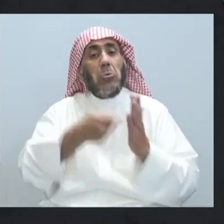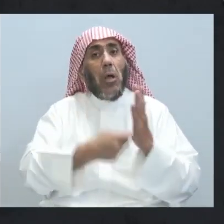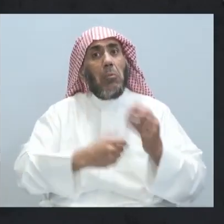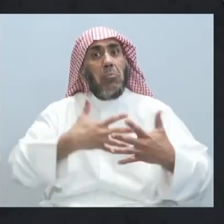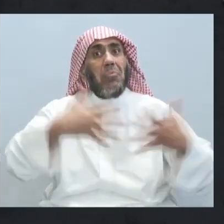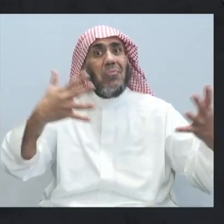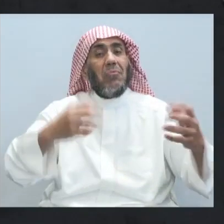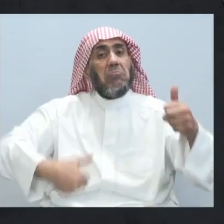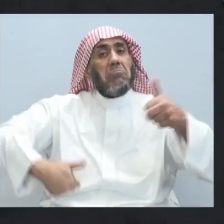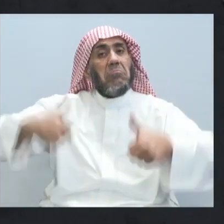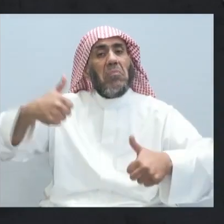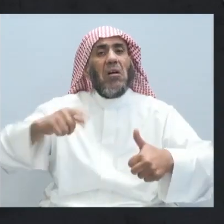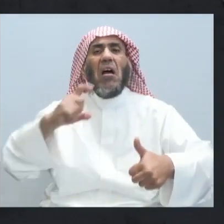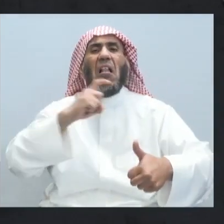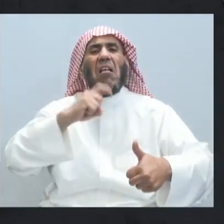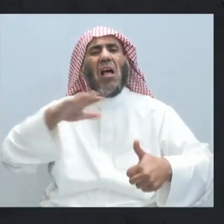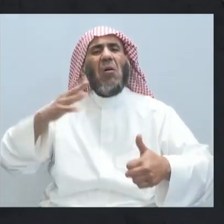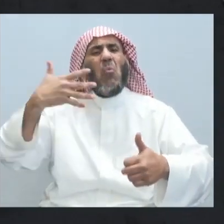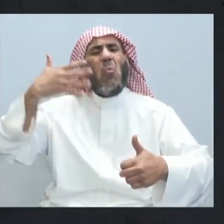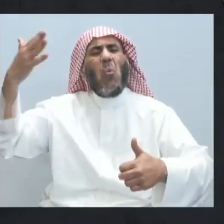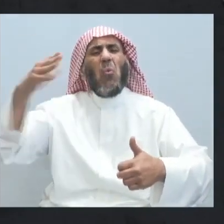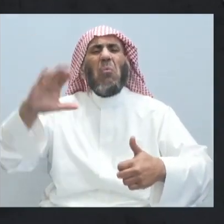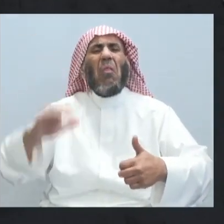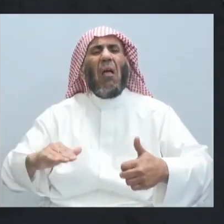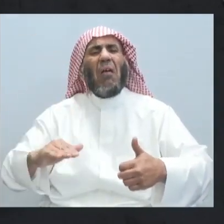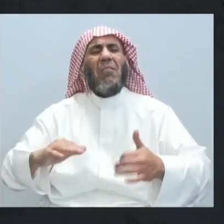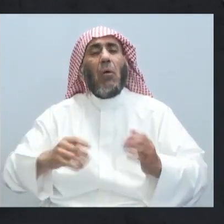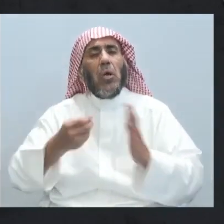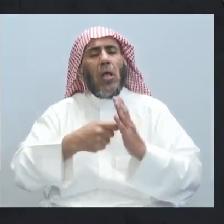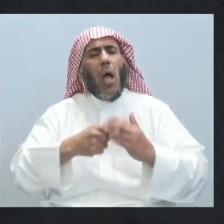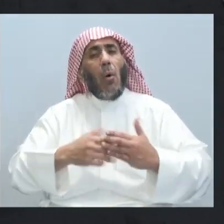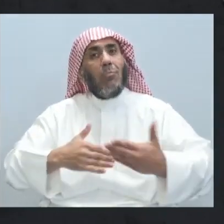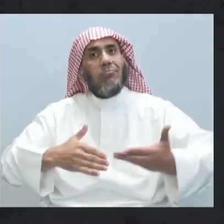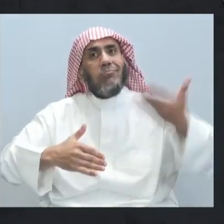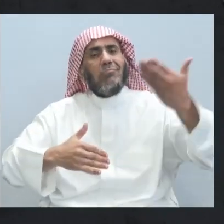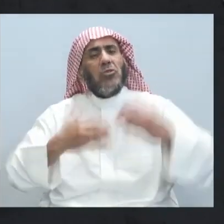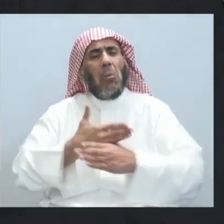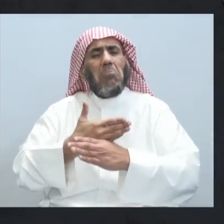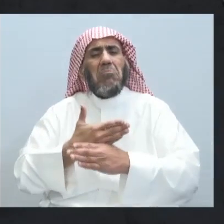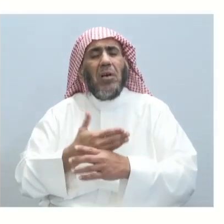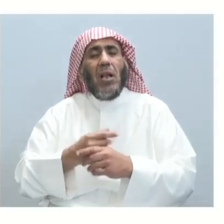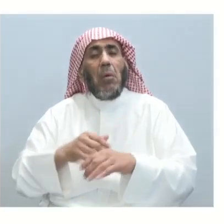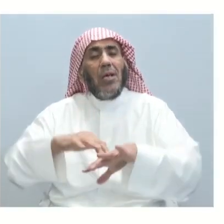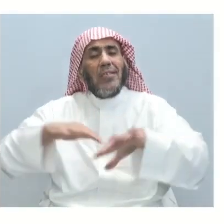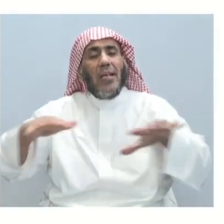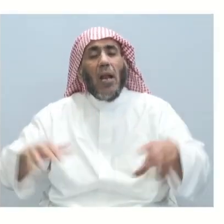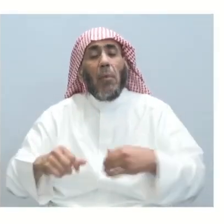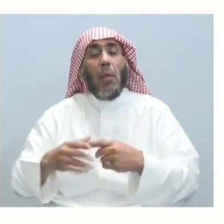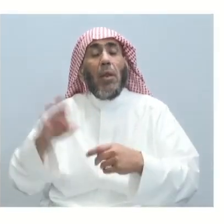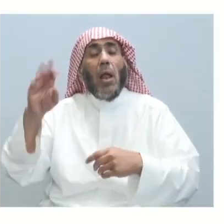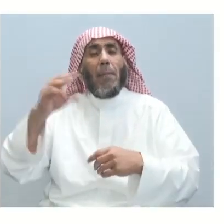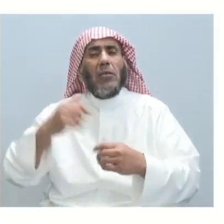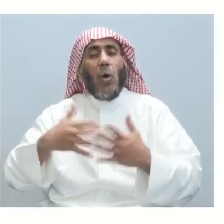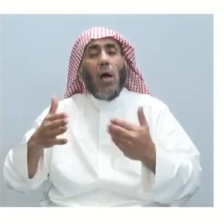بالكتابه لماذا ضعفت الخطابه طبعا لاحظ هنا استقر الامر لبني العباس